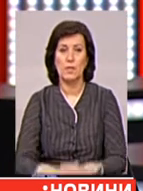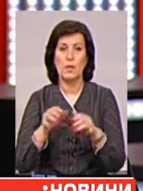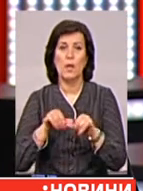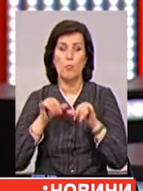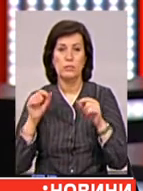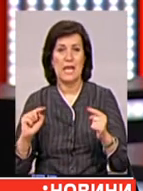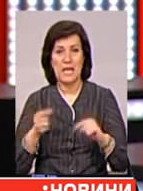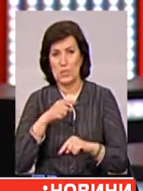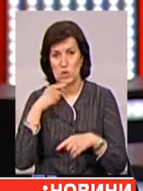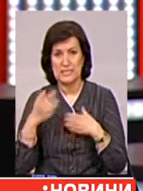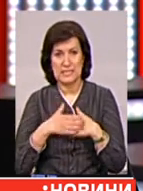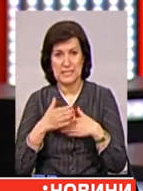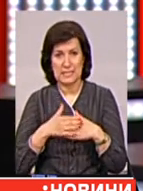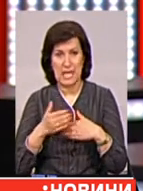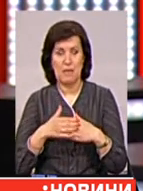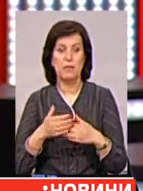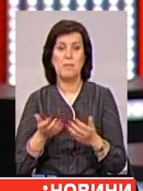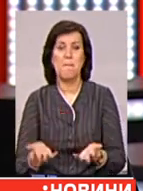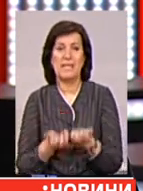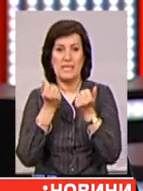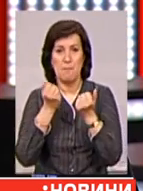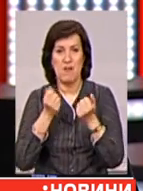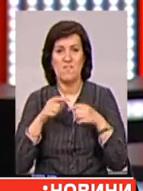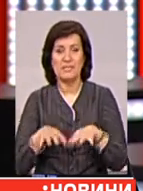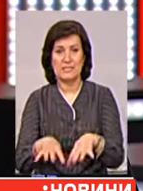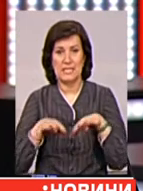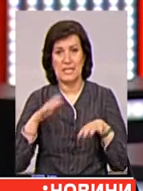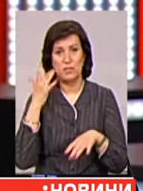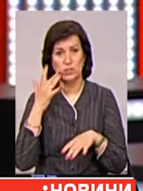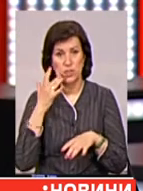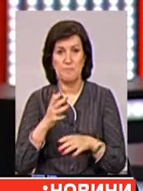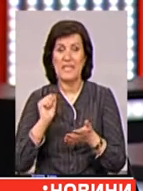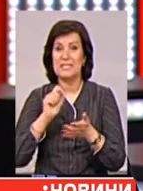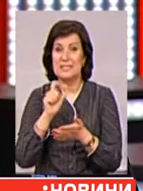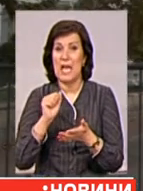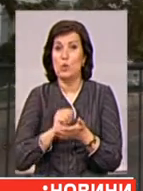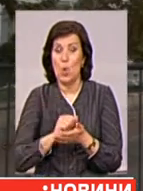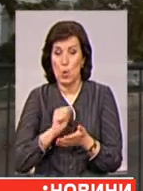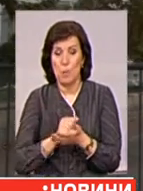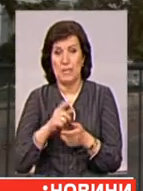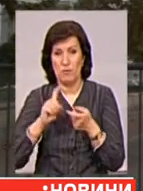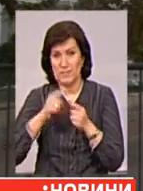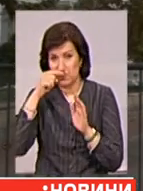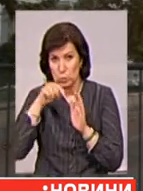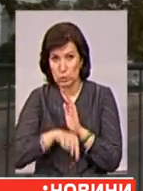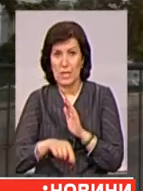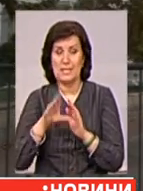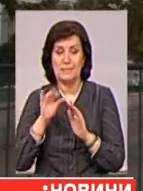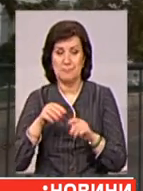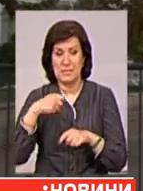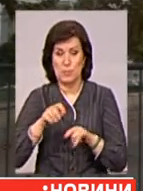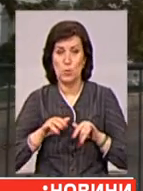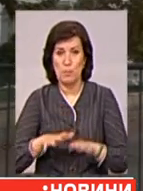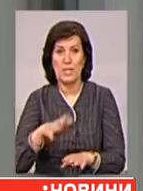Посилення антиросійських санкцій підтримав Сенат США. За документ, пов'язаний з втручанням у президентську кампанію в Штатах, проголосувала більшість